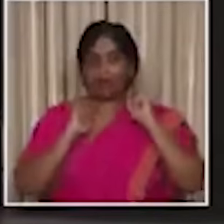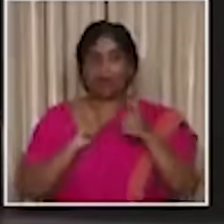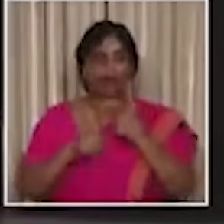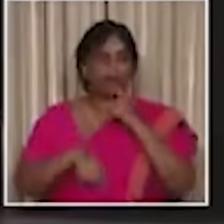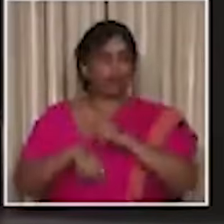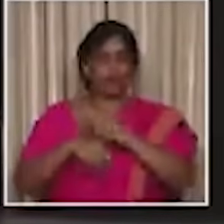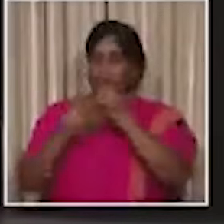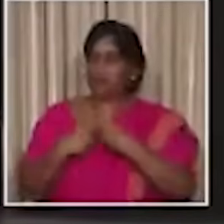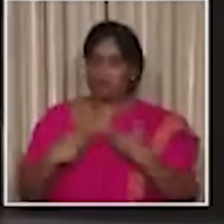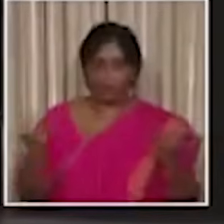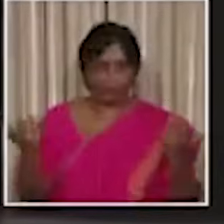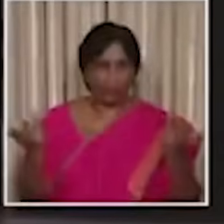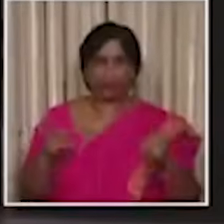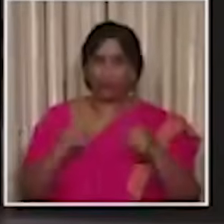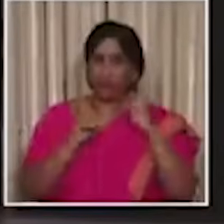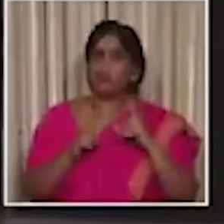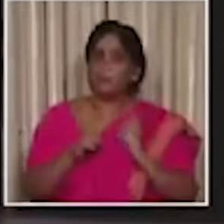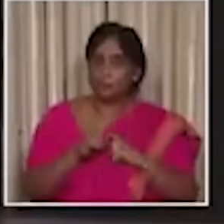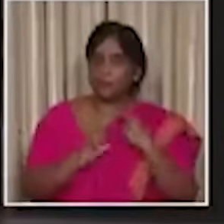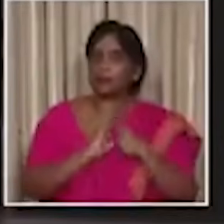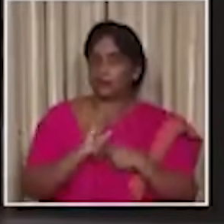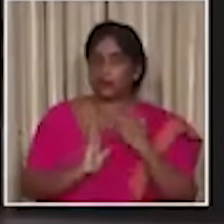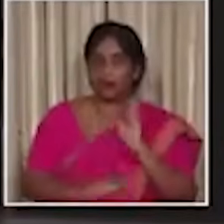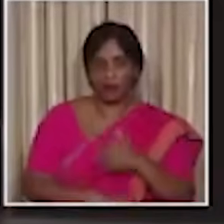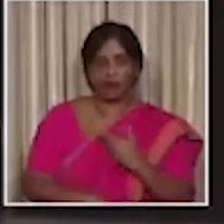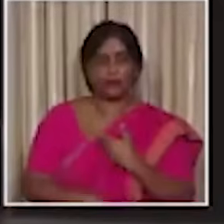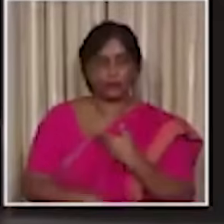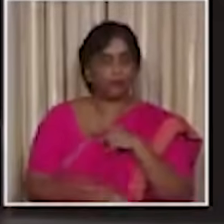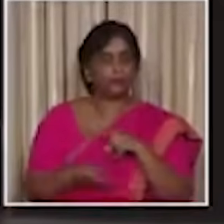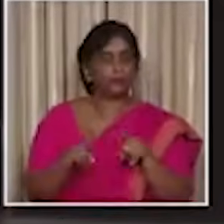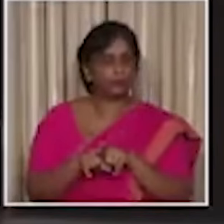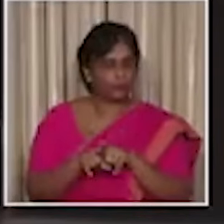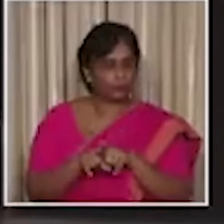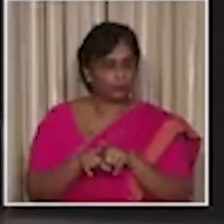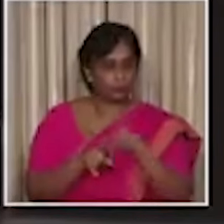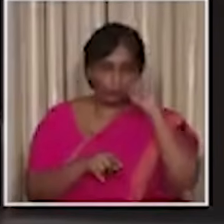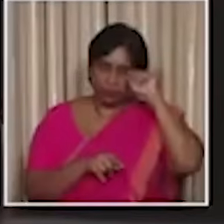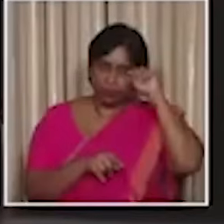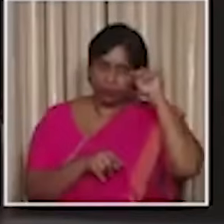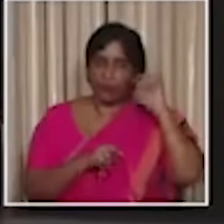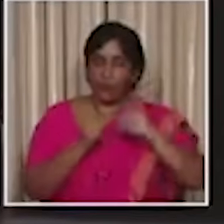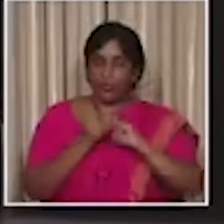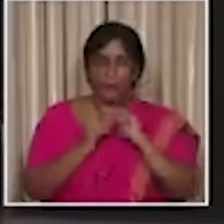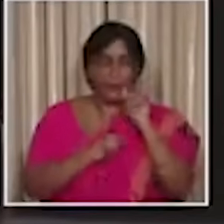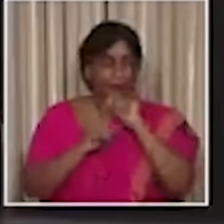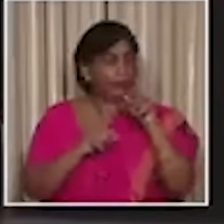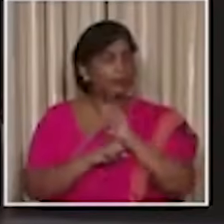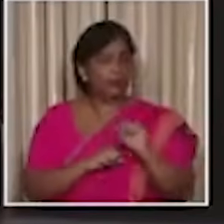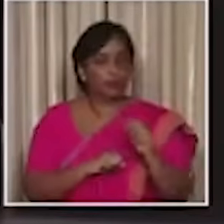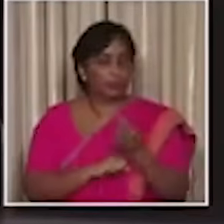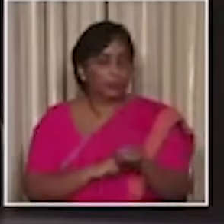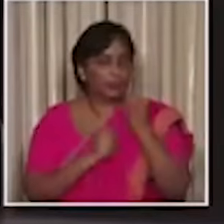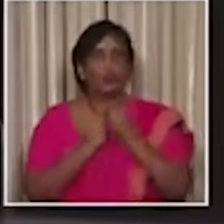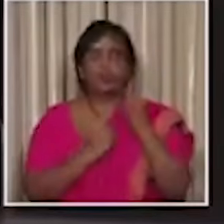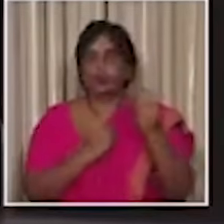අවස්ථාව දෙන්නේ නැහැ. එහෙම ප්‍රශ්නයක් මේ රටේ තියෙනවා. ඒ නිසා මේ ඒක සල්පියුරික් අම්ලය නැතුව වැලියු ඇඩිෂන් කරන්න